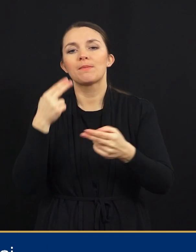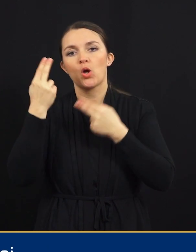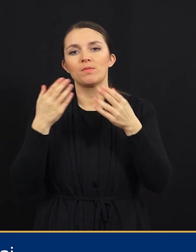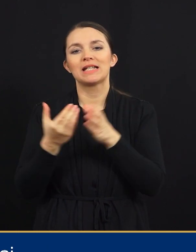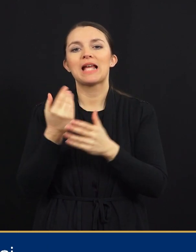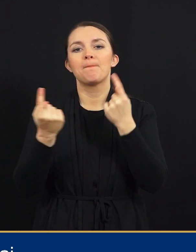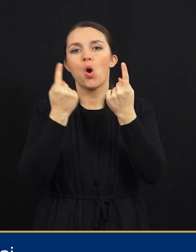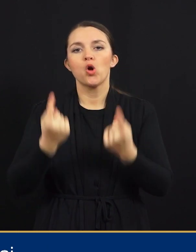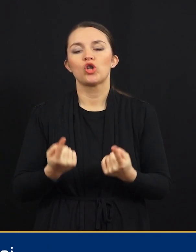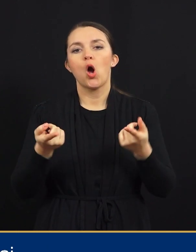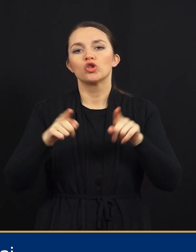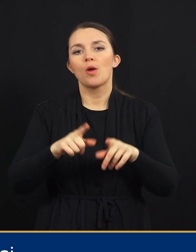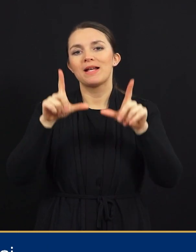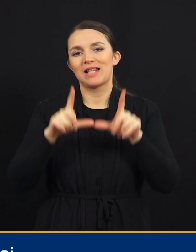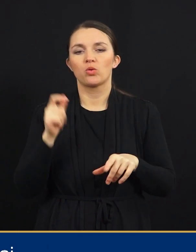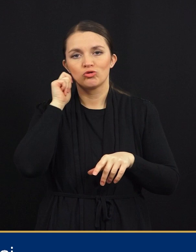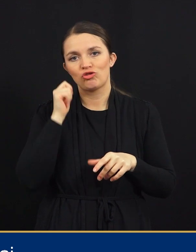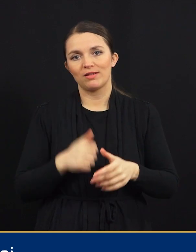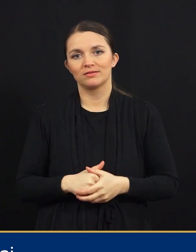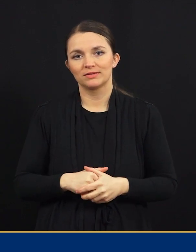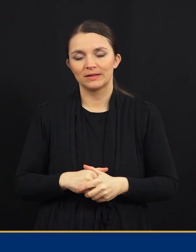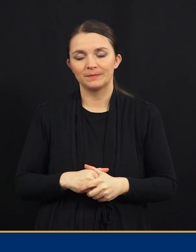komisiji za položaj oziroma status žensk.